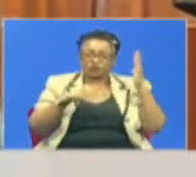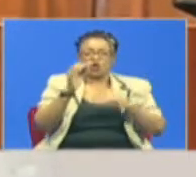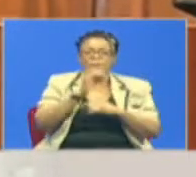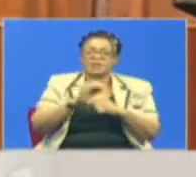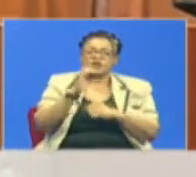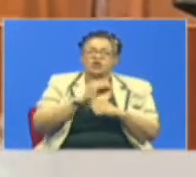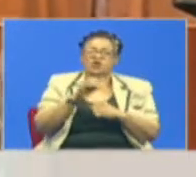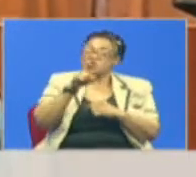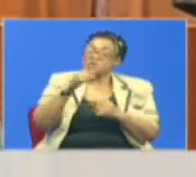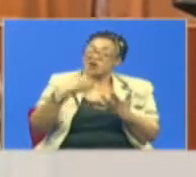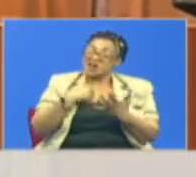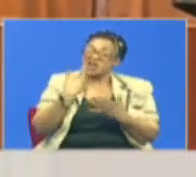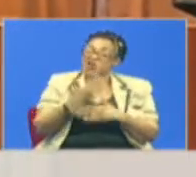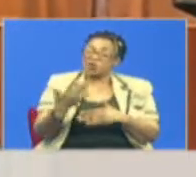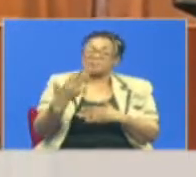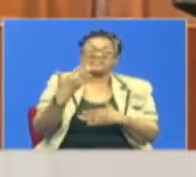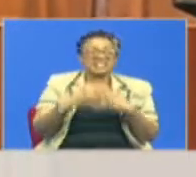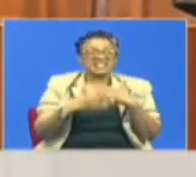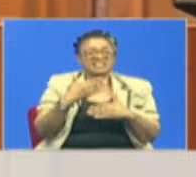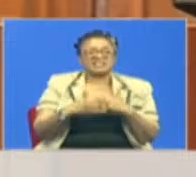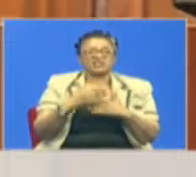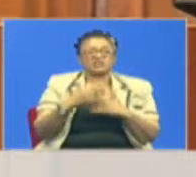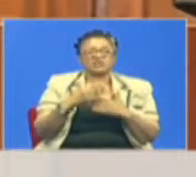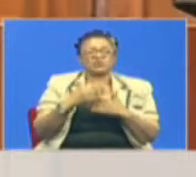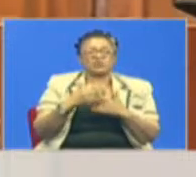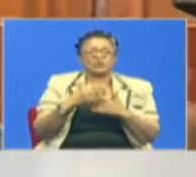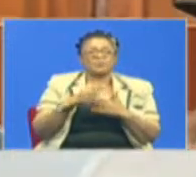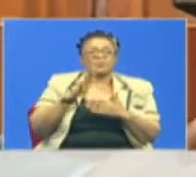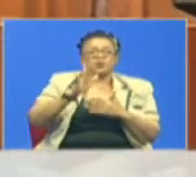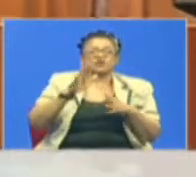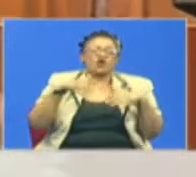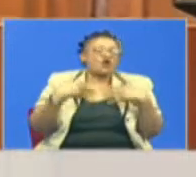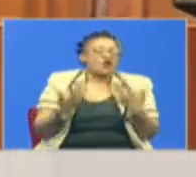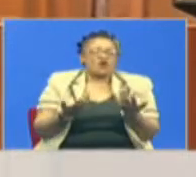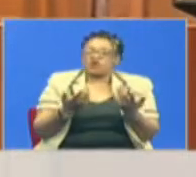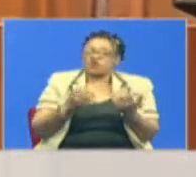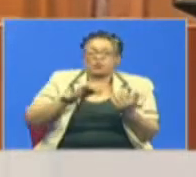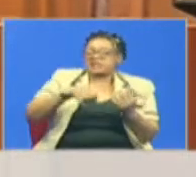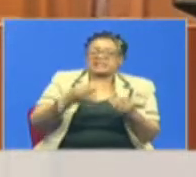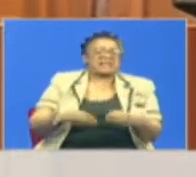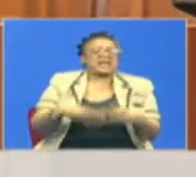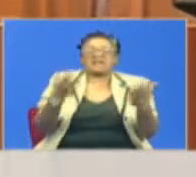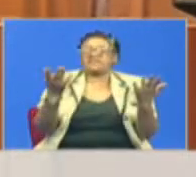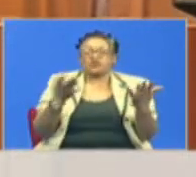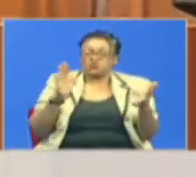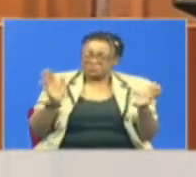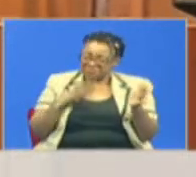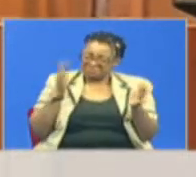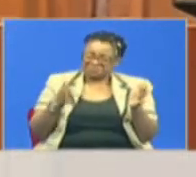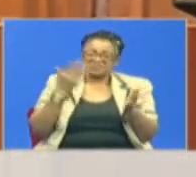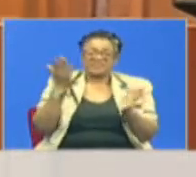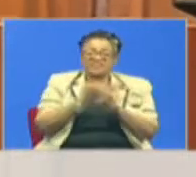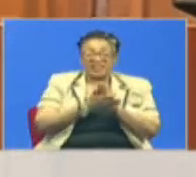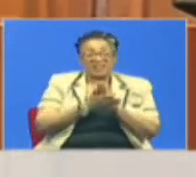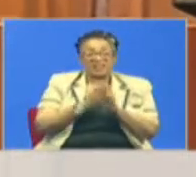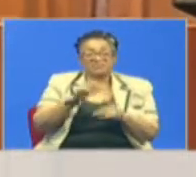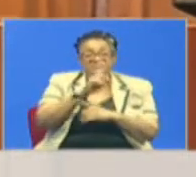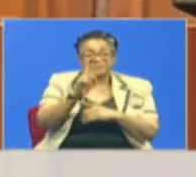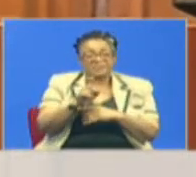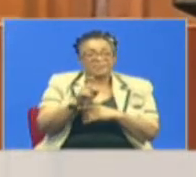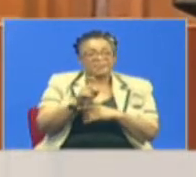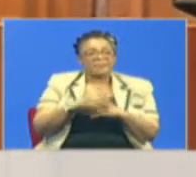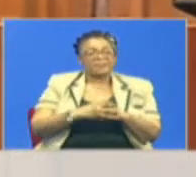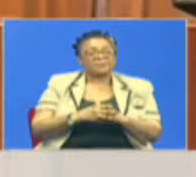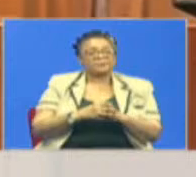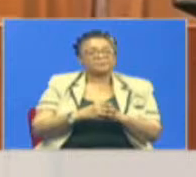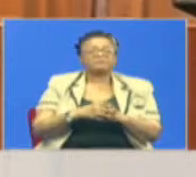the documents relating to Velocity, or you just give a professional opinion? Did you peruse the file relating to that document, that company? I can